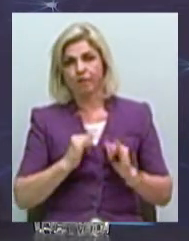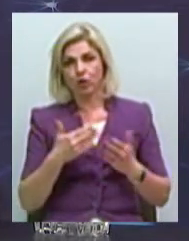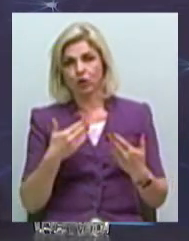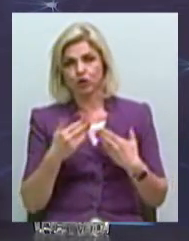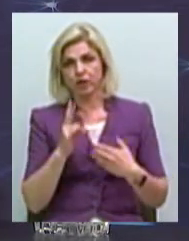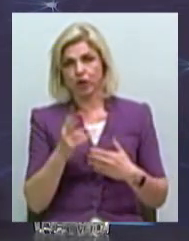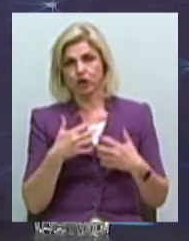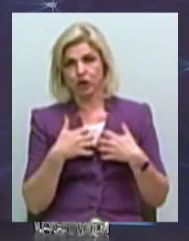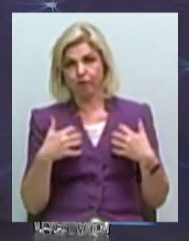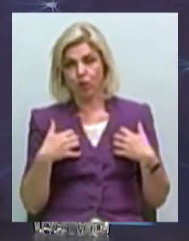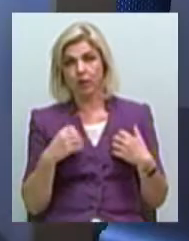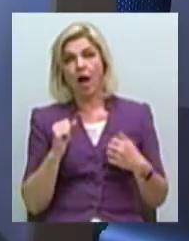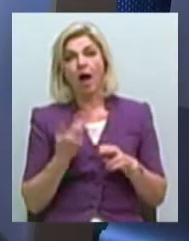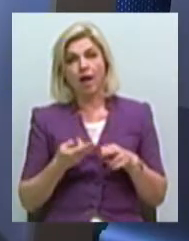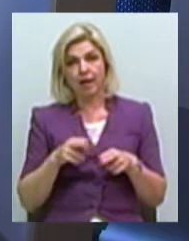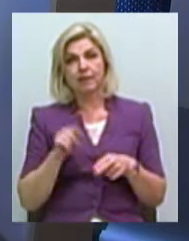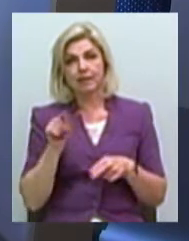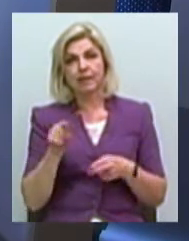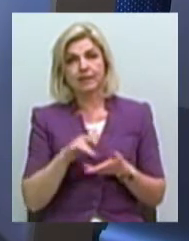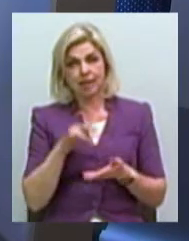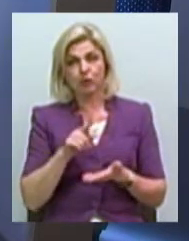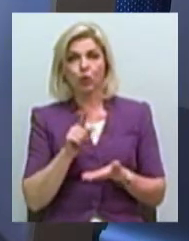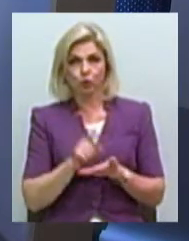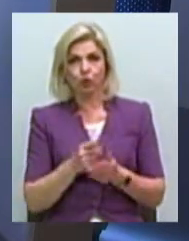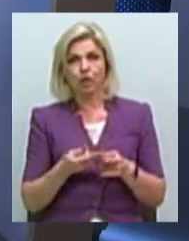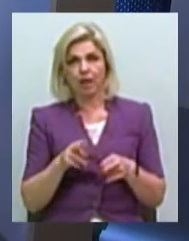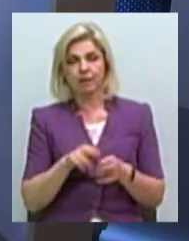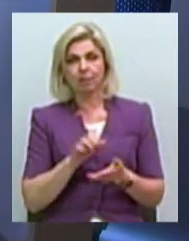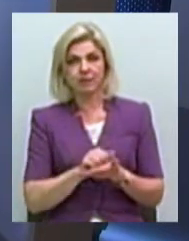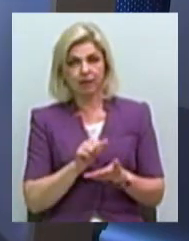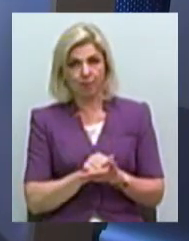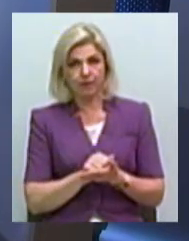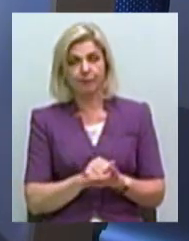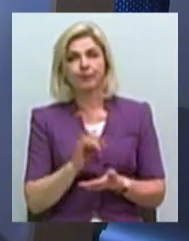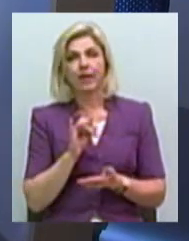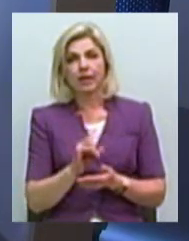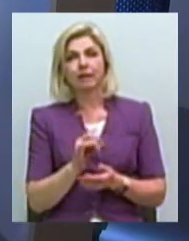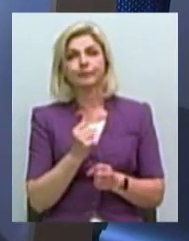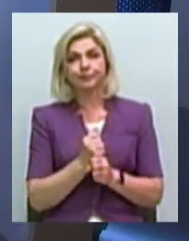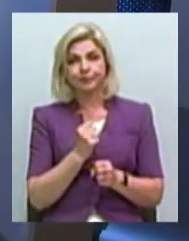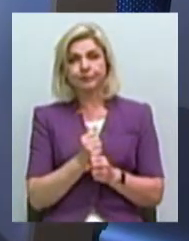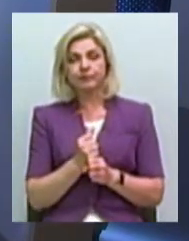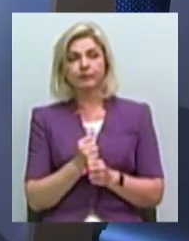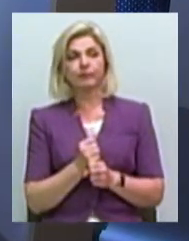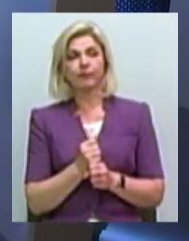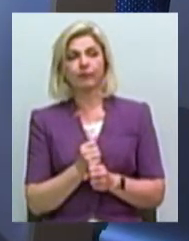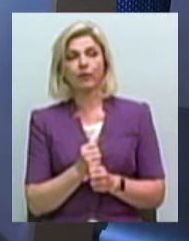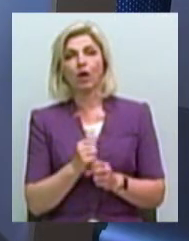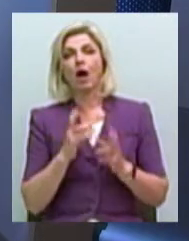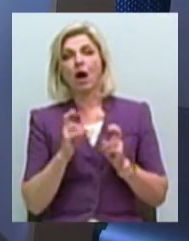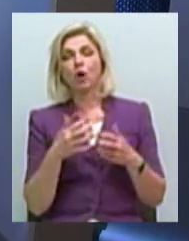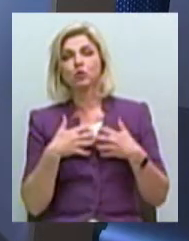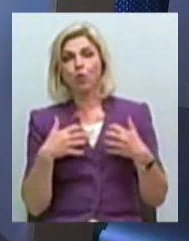животных, который должен этим заниматься. И самое интересное то, что мы создали проект решения по признанию котов частью экосистемы города, как зоозащитная